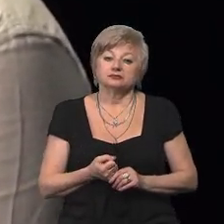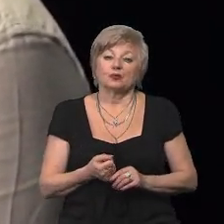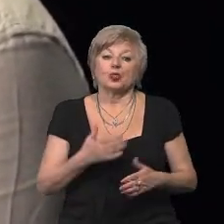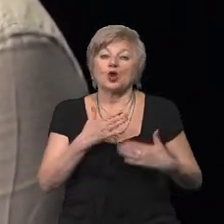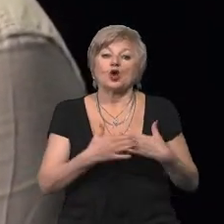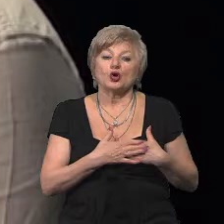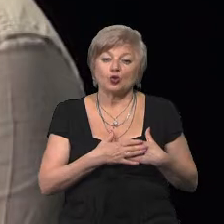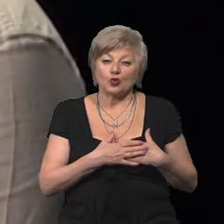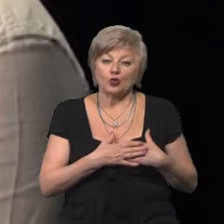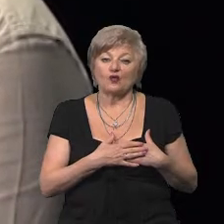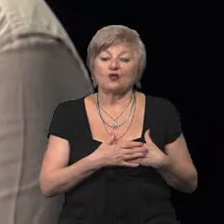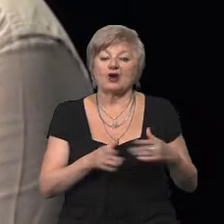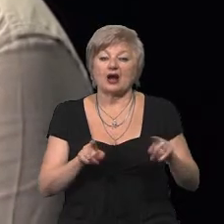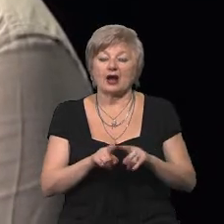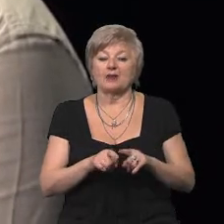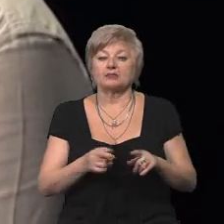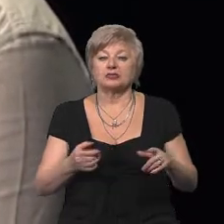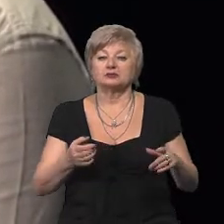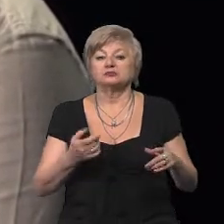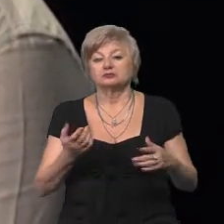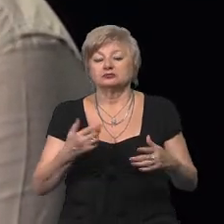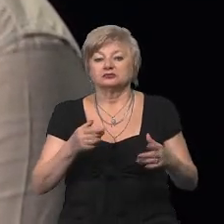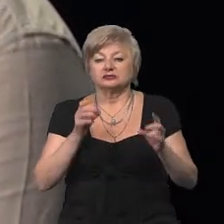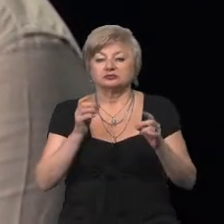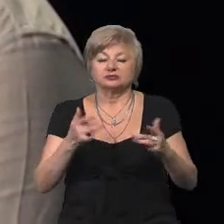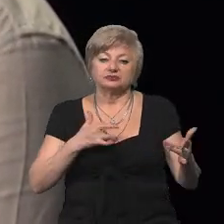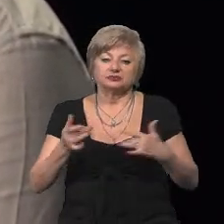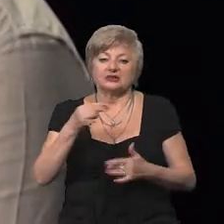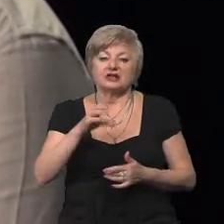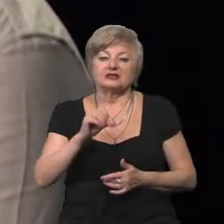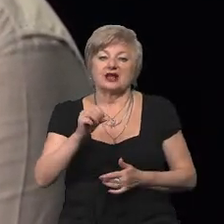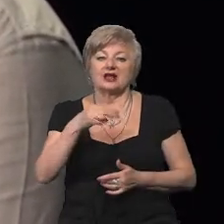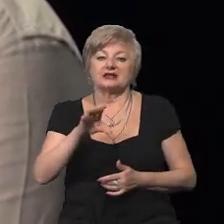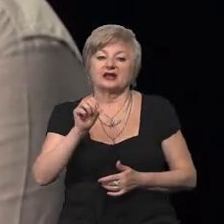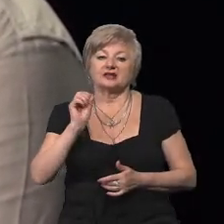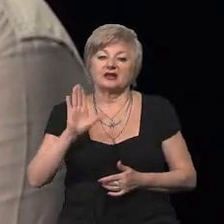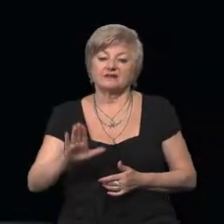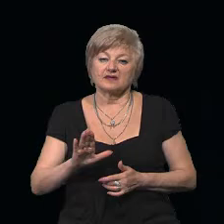«Любовь глазами детектива» Питер Шефер. Пьеса называется